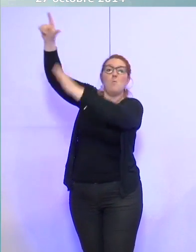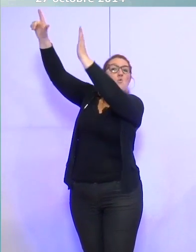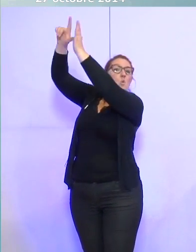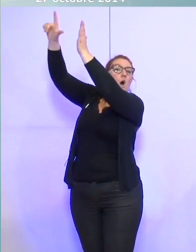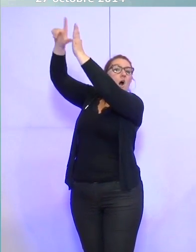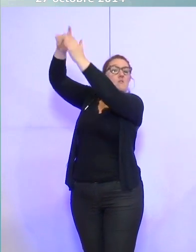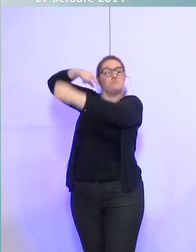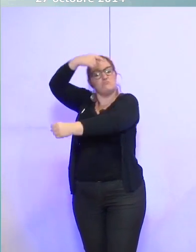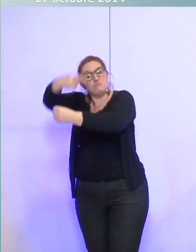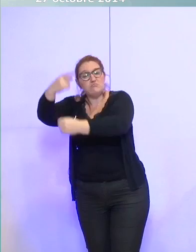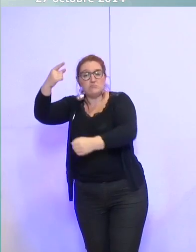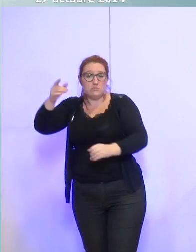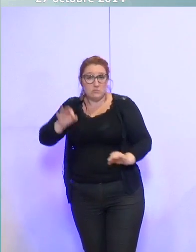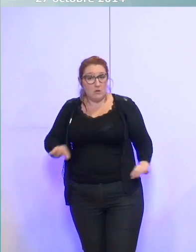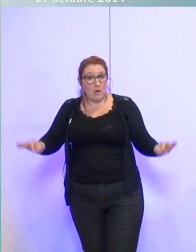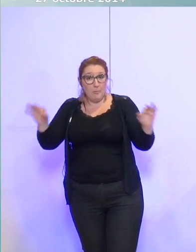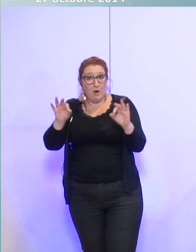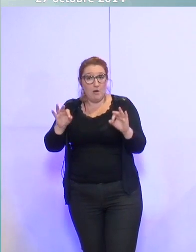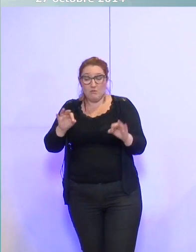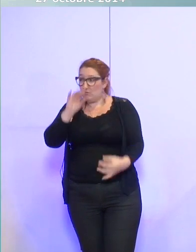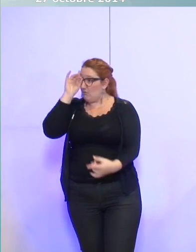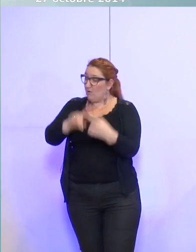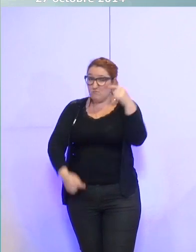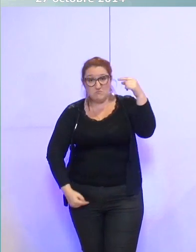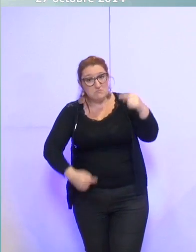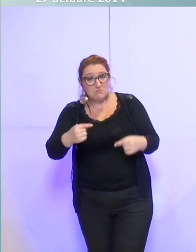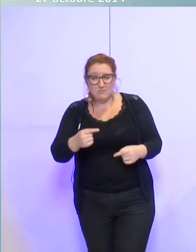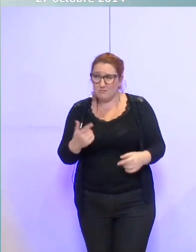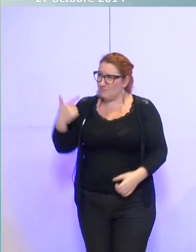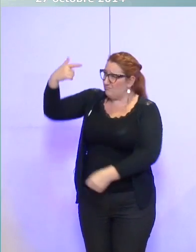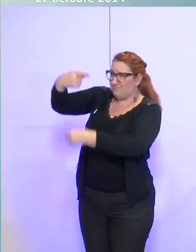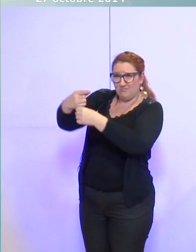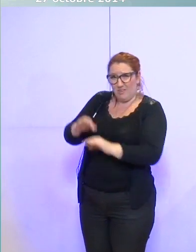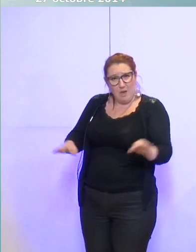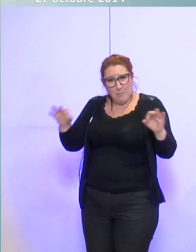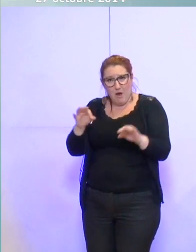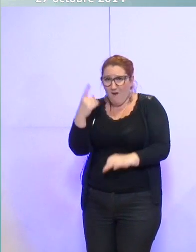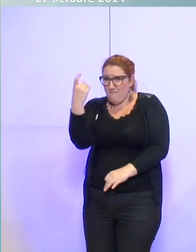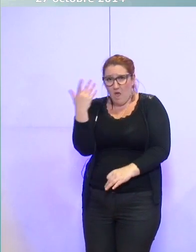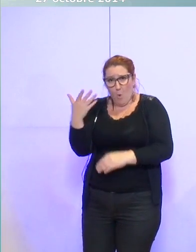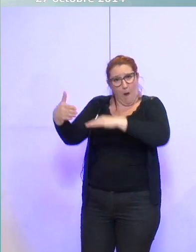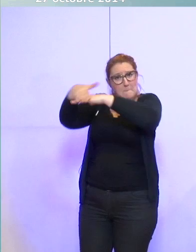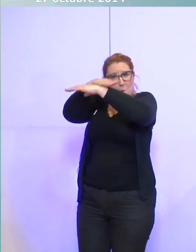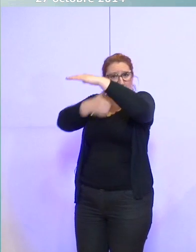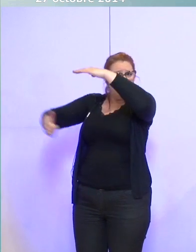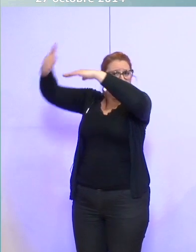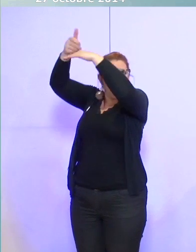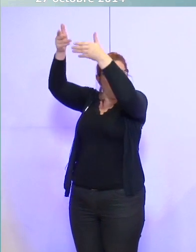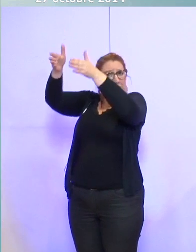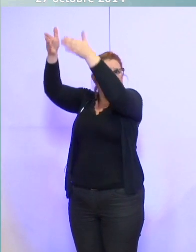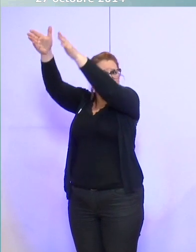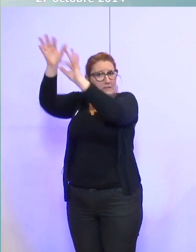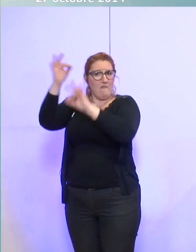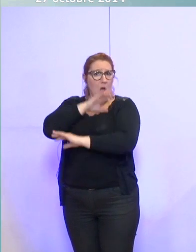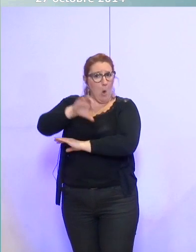qui voudrait qu'on cherche absolument à réduire la dépense publique. Il s'agit de choix politiques décidés en haut lieu, au niveau européen et au